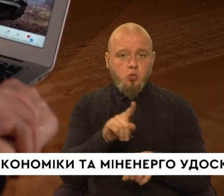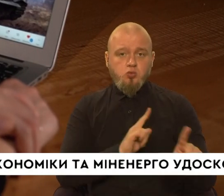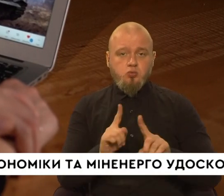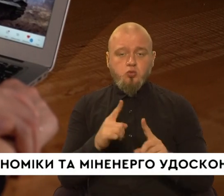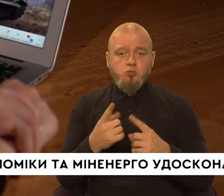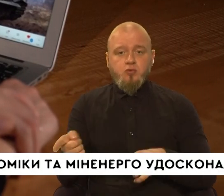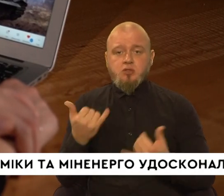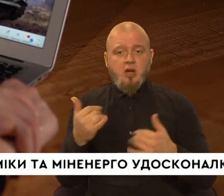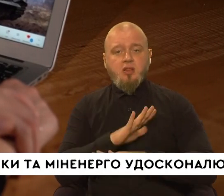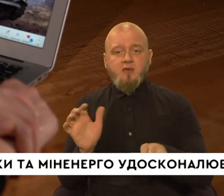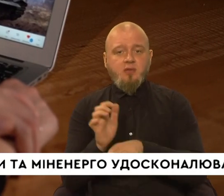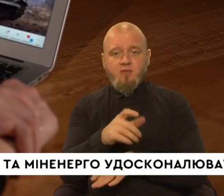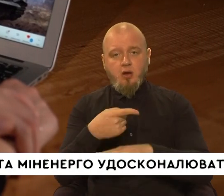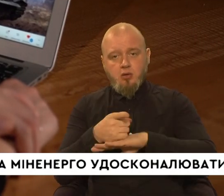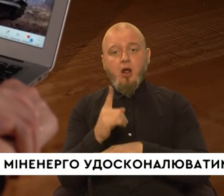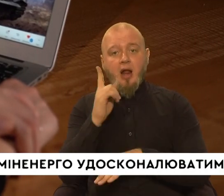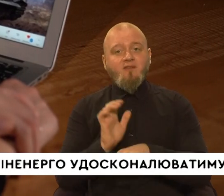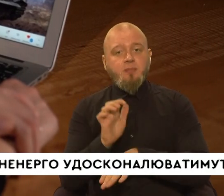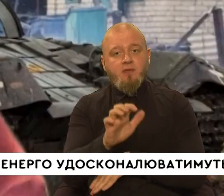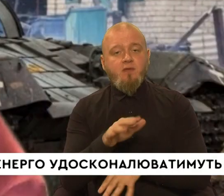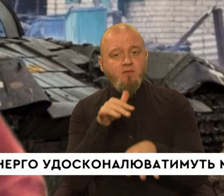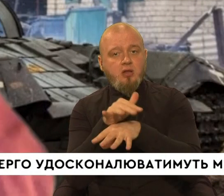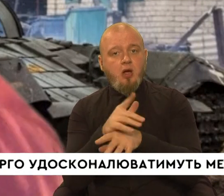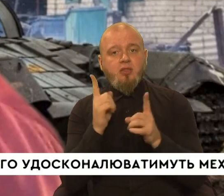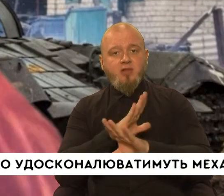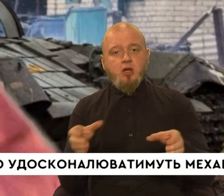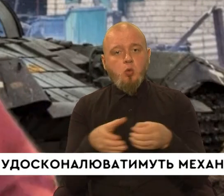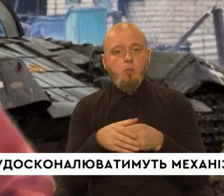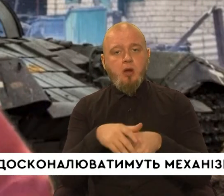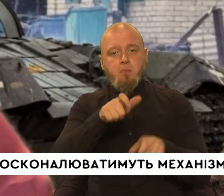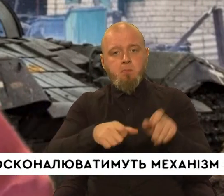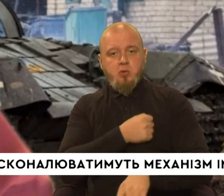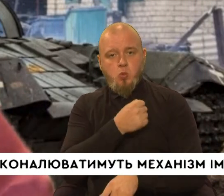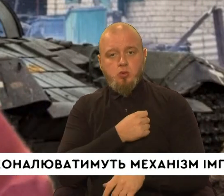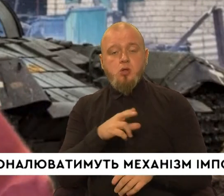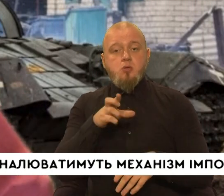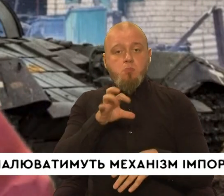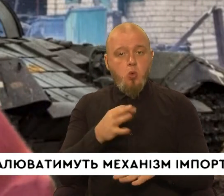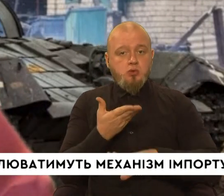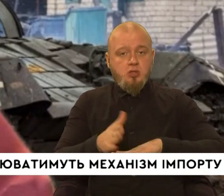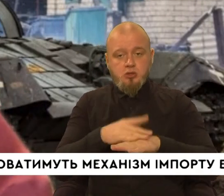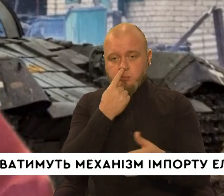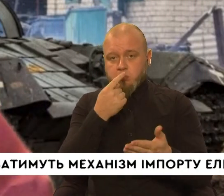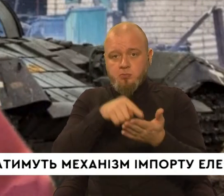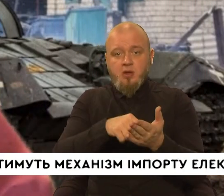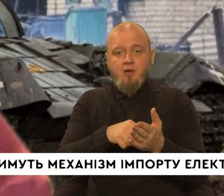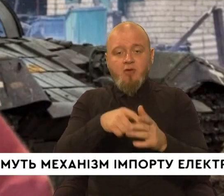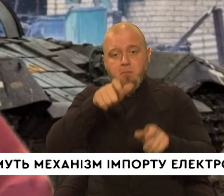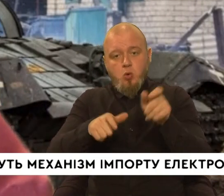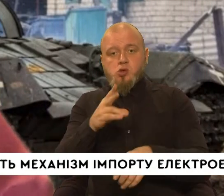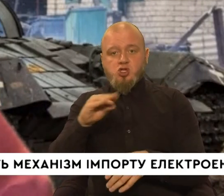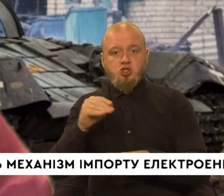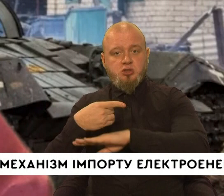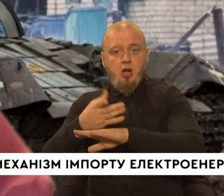вони зараз не відправляють танки, але відправляють в атаку невеликі групи піхоти. Бо складніше поцілити у піхоту, ніж у танк.